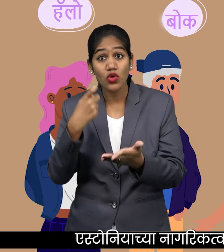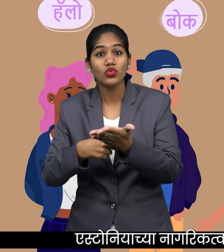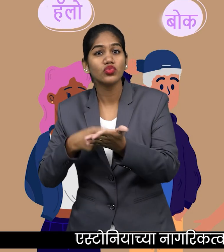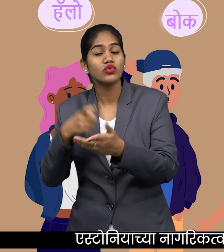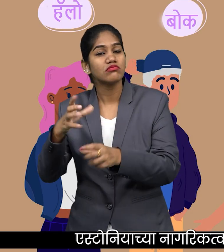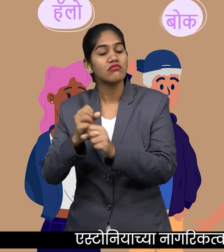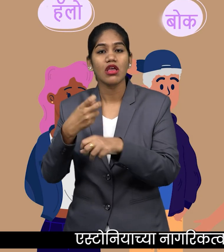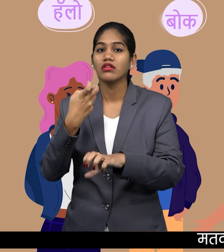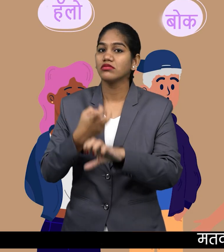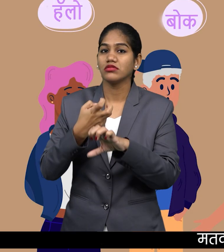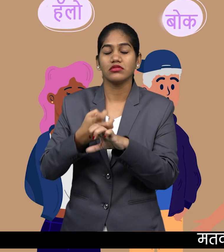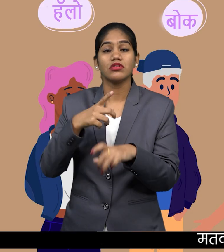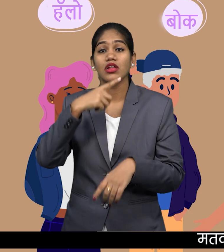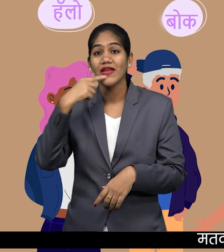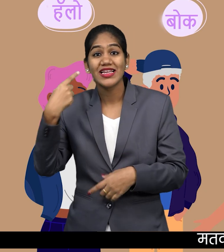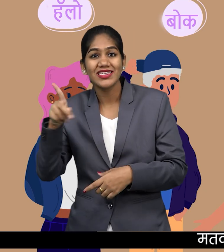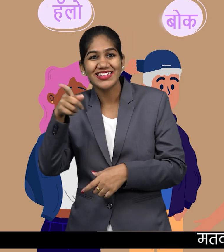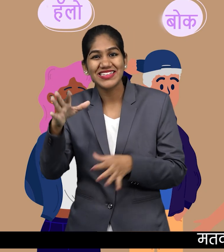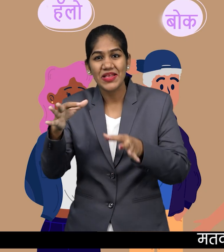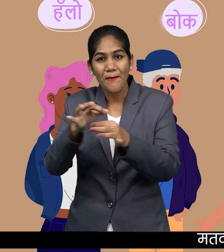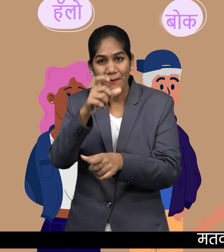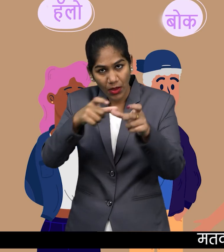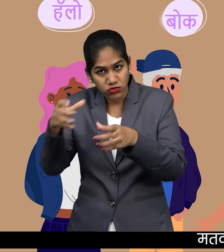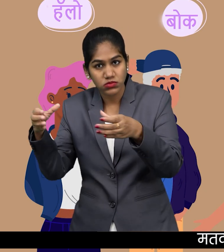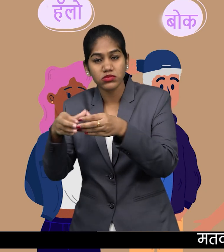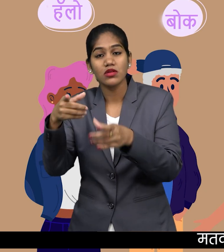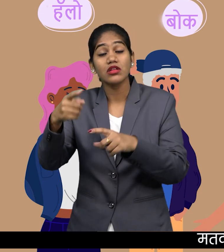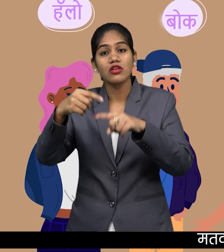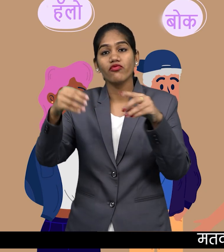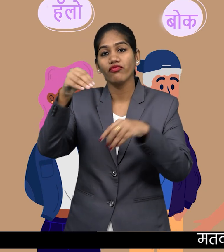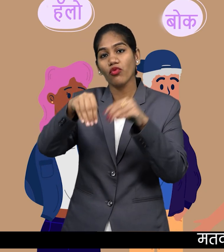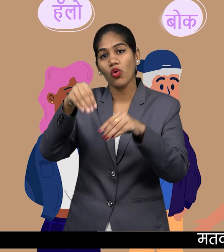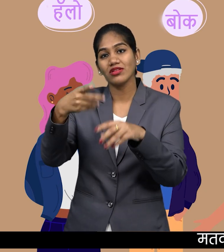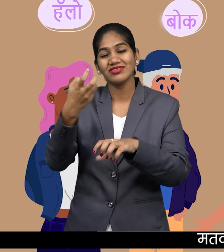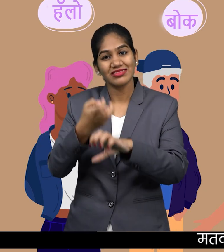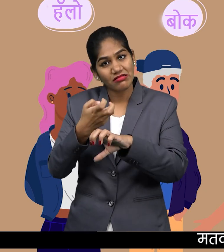अल्पसंख्याकांना मतदान करणे कठीण होते